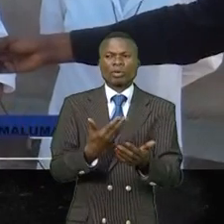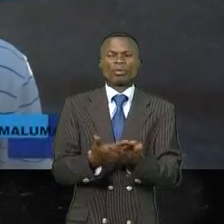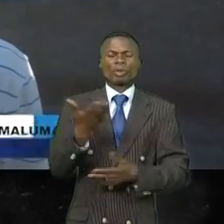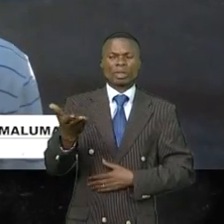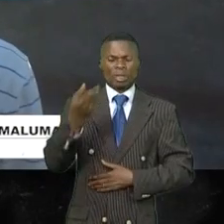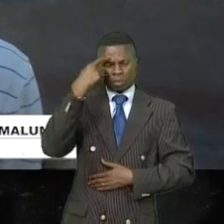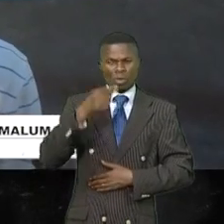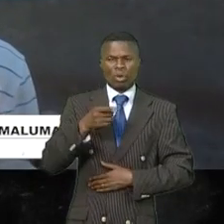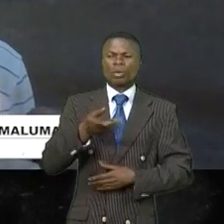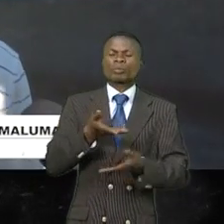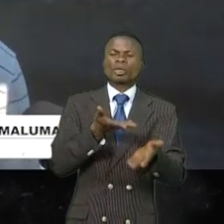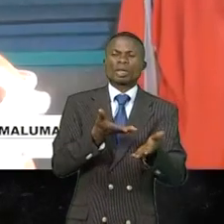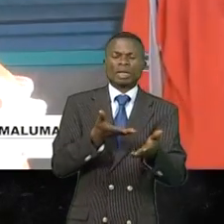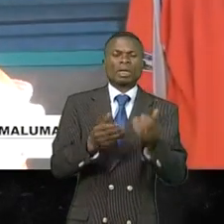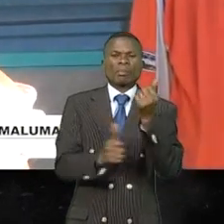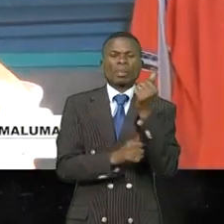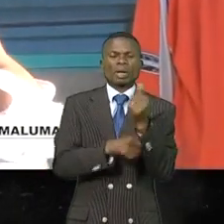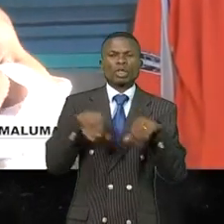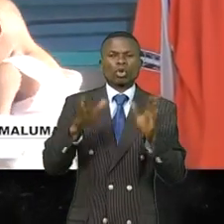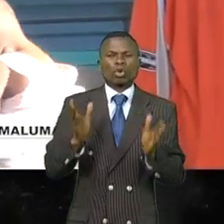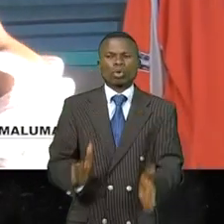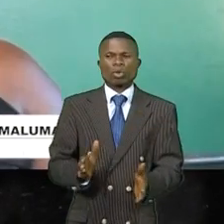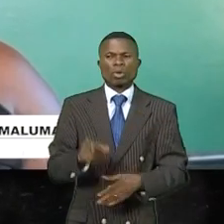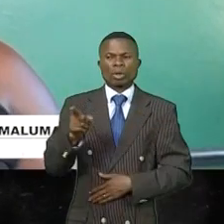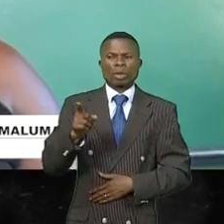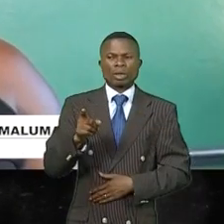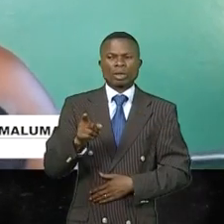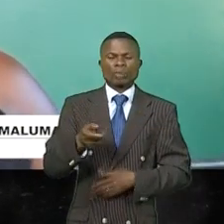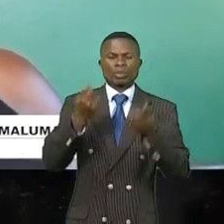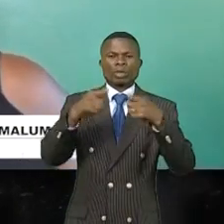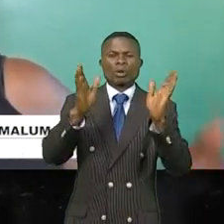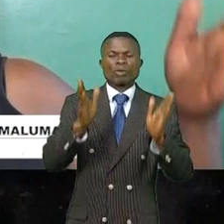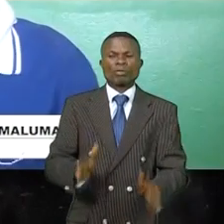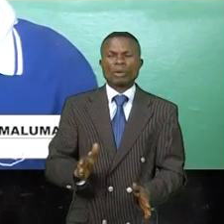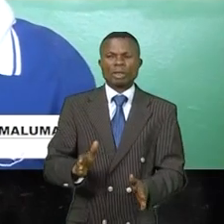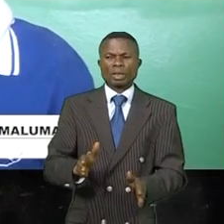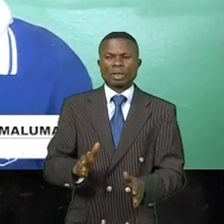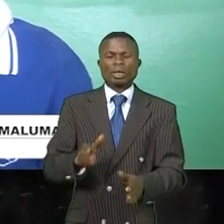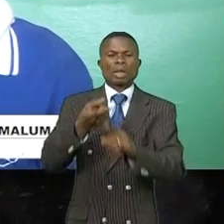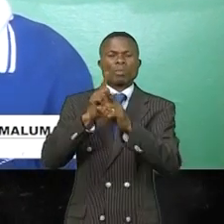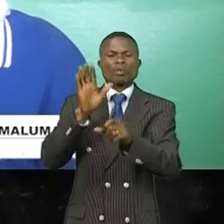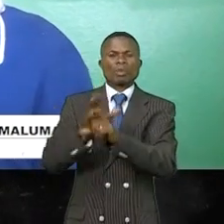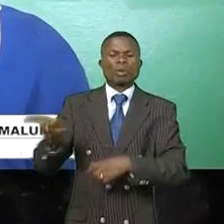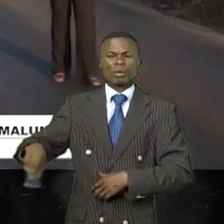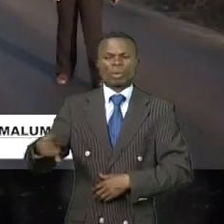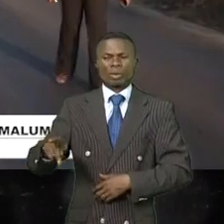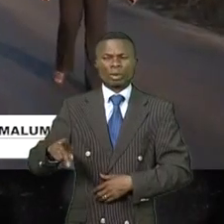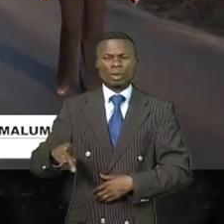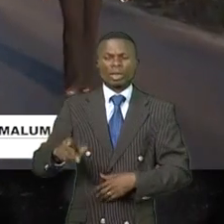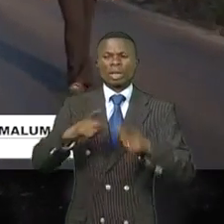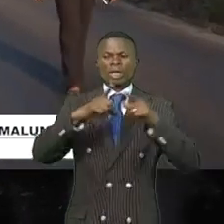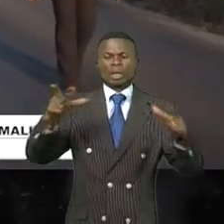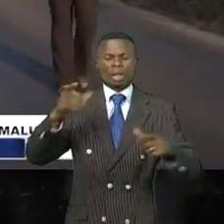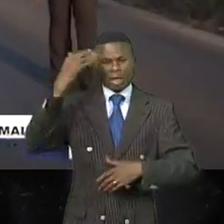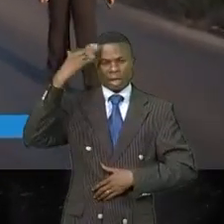en faveur de ses compatriotes, parmi lesquels les vendeurs ambulants venus des différentes provinces telles que l'espace Grand